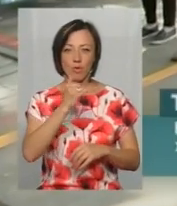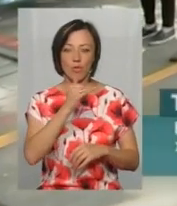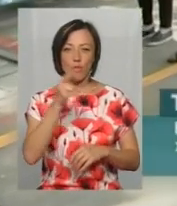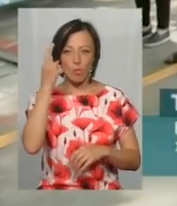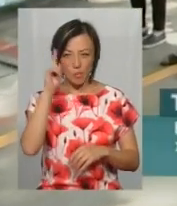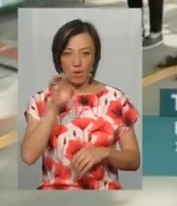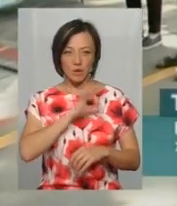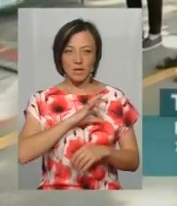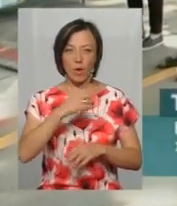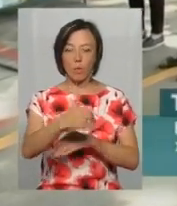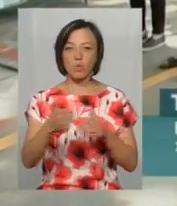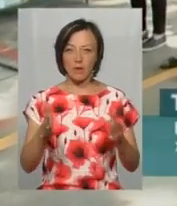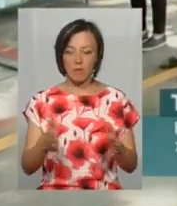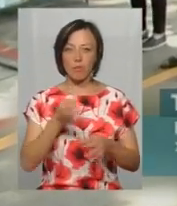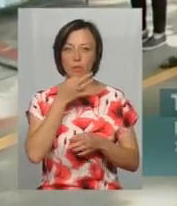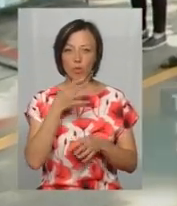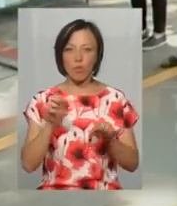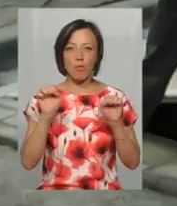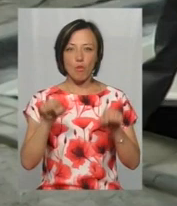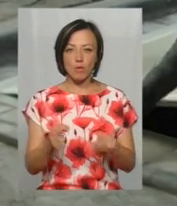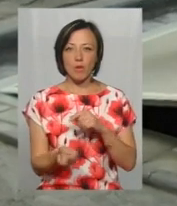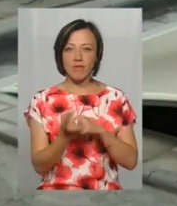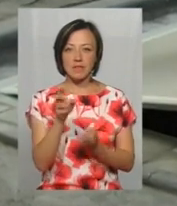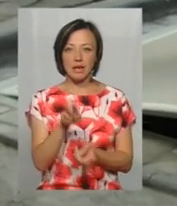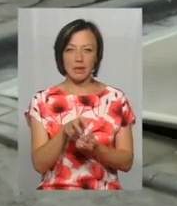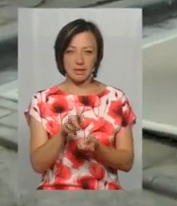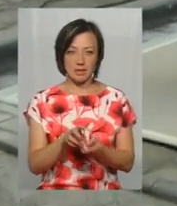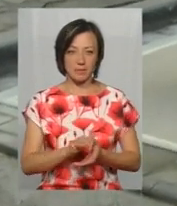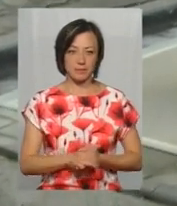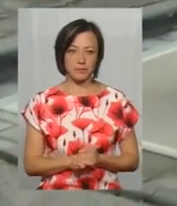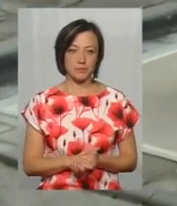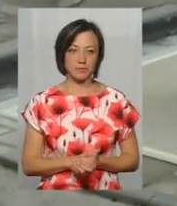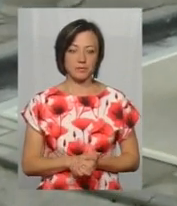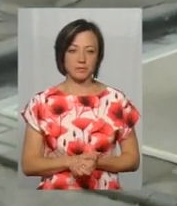Контейнера подобається, але можуть завестися криси.